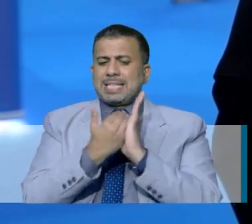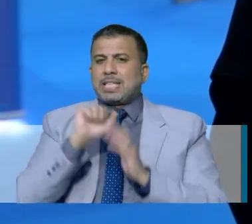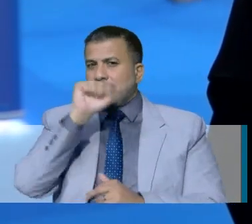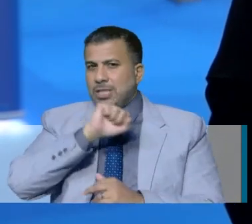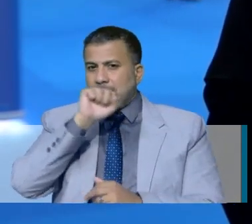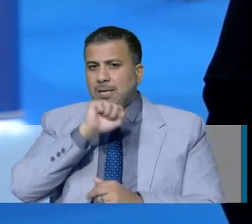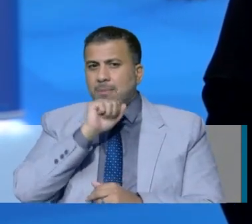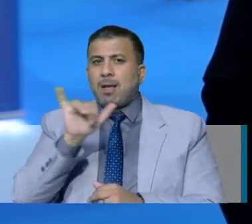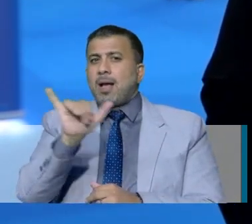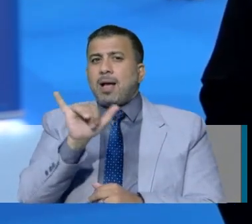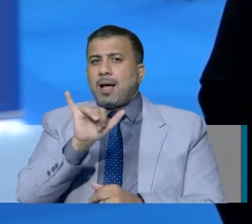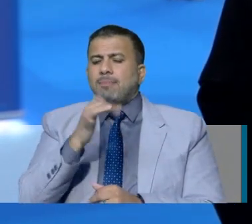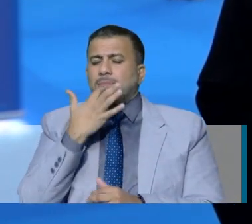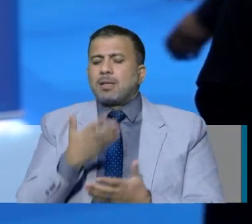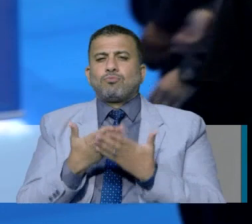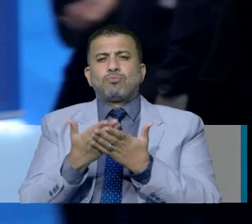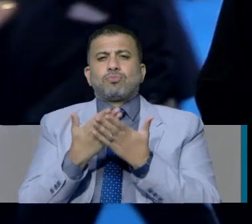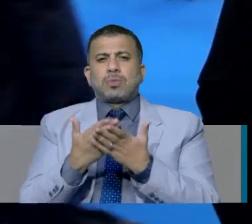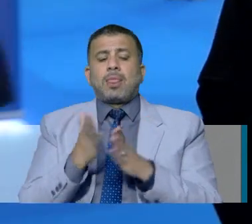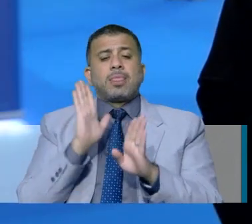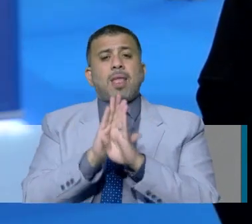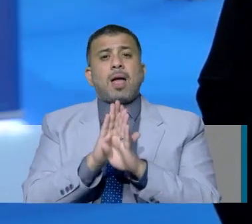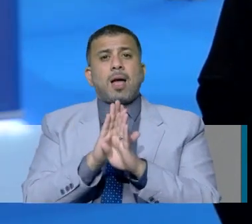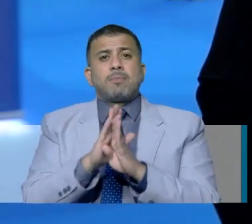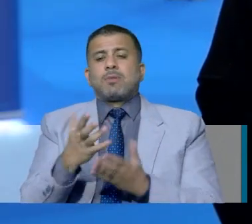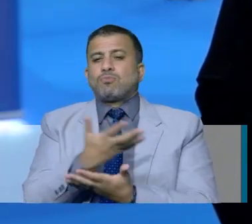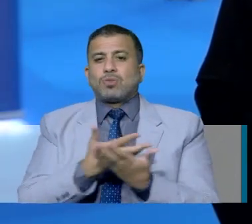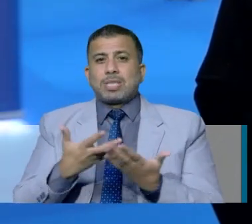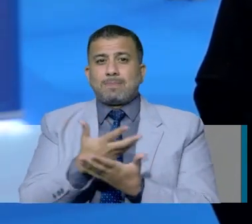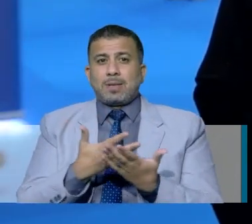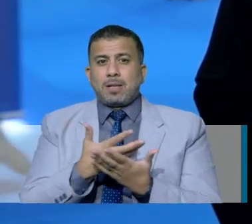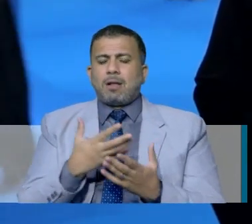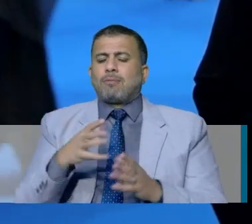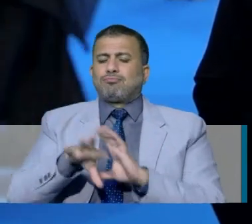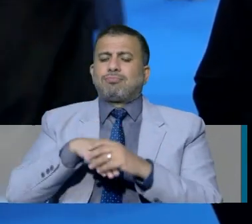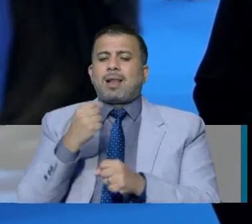الشارقة وأهم التسهيلات التي يقدمها لدعم المستثمرين